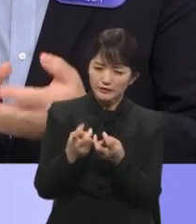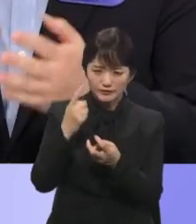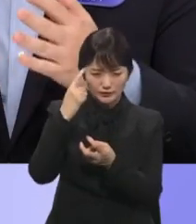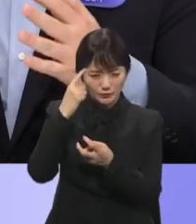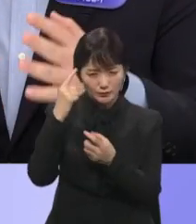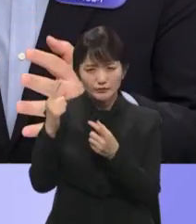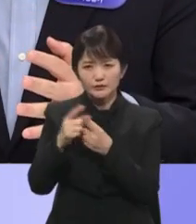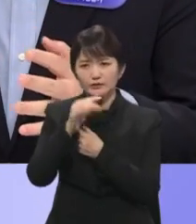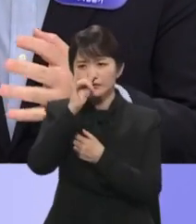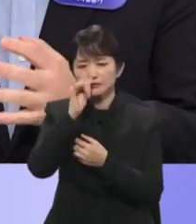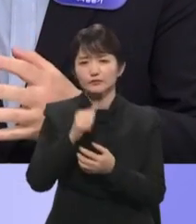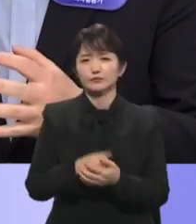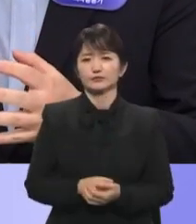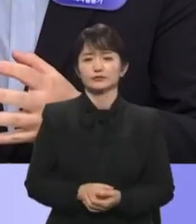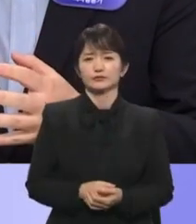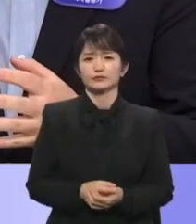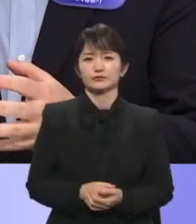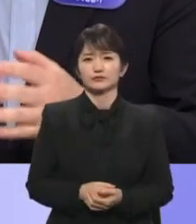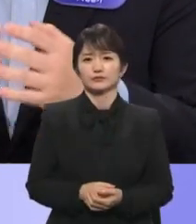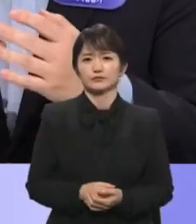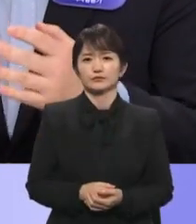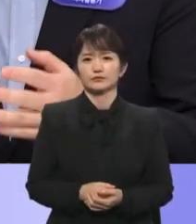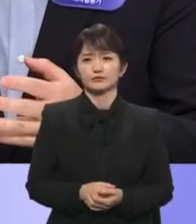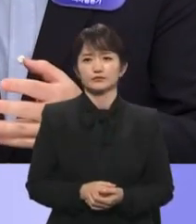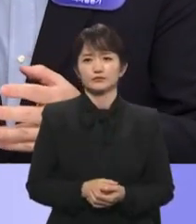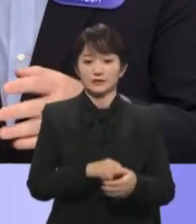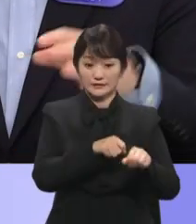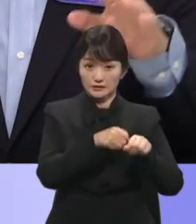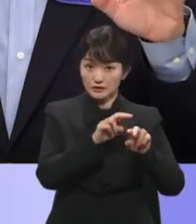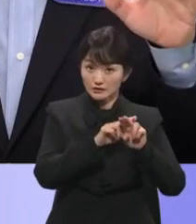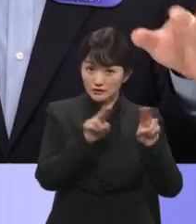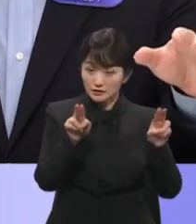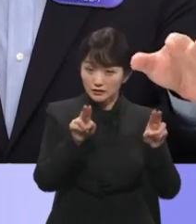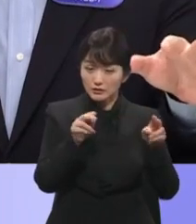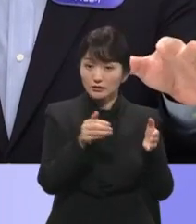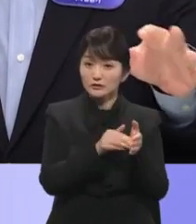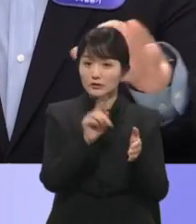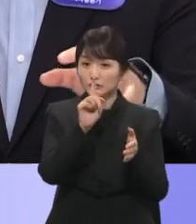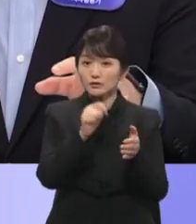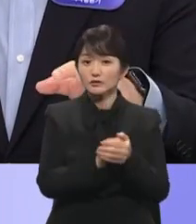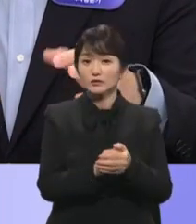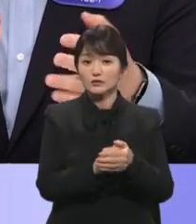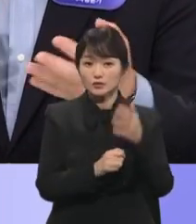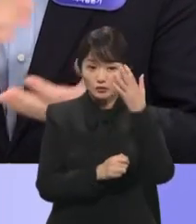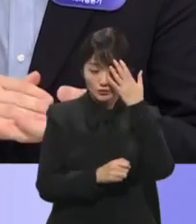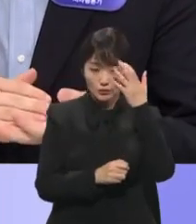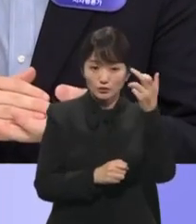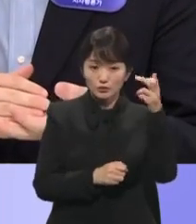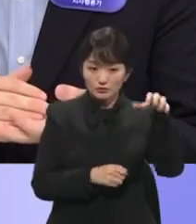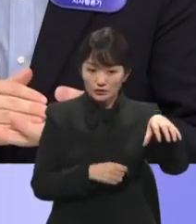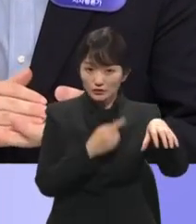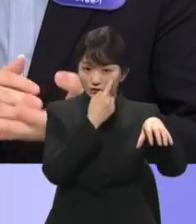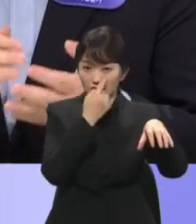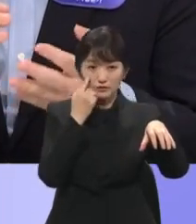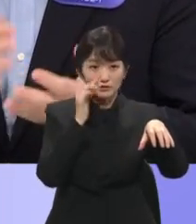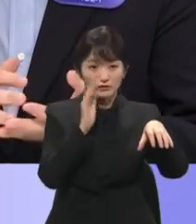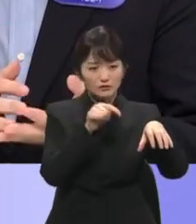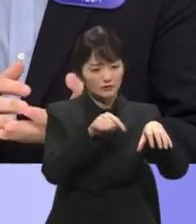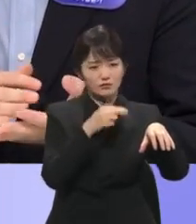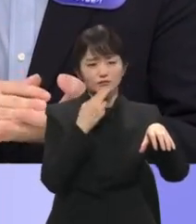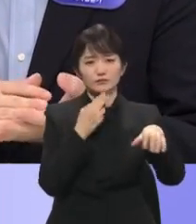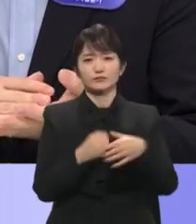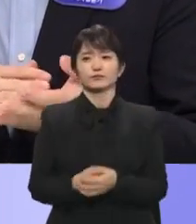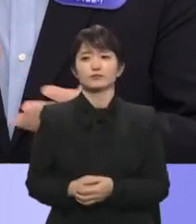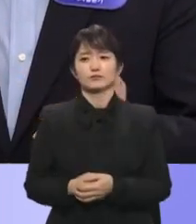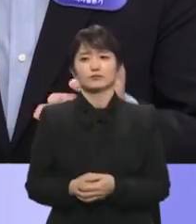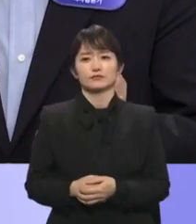얘기가면 얘기로 정리가 되려면 적어도 지금 말씀드린 것처럼 용산의 어떤 의향이 확인이 돼야 되는데 전혀 그런 상황 아니기 때문에 연 얘기는